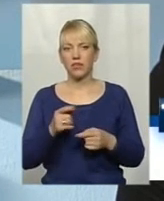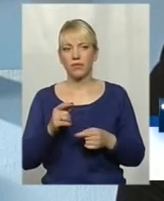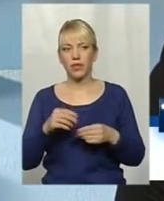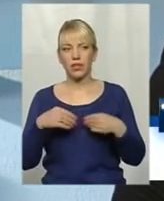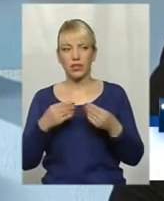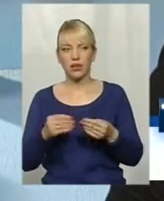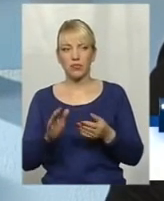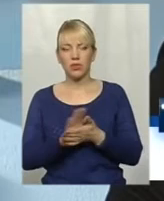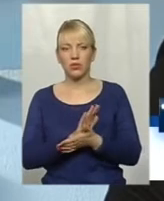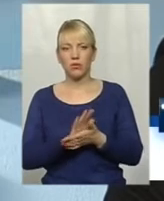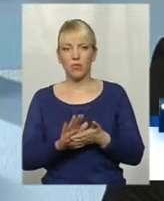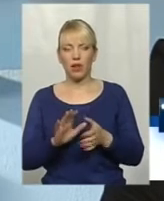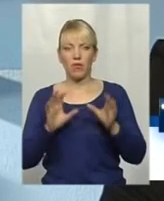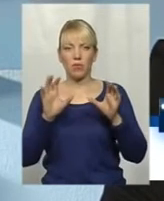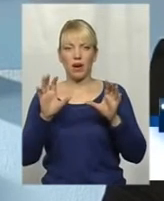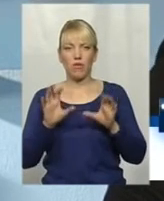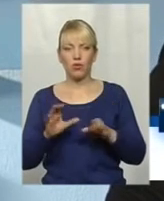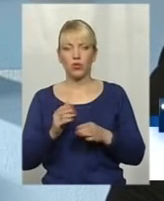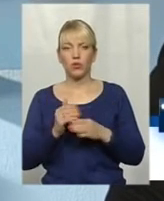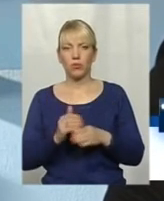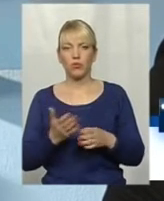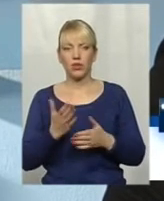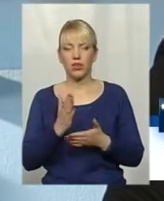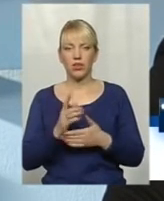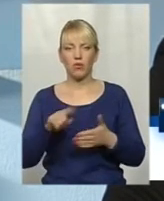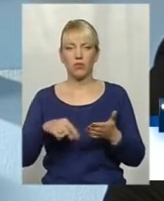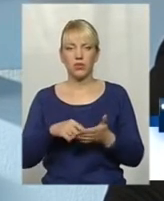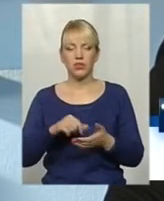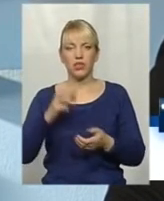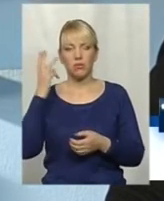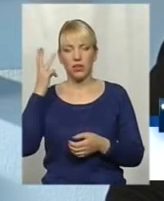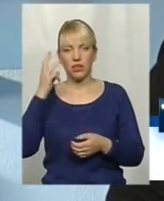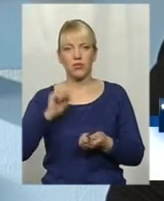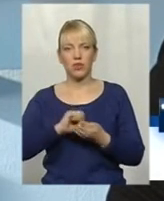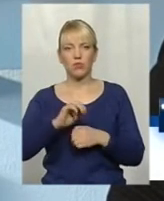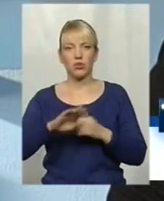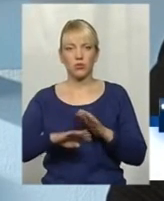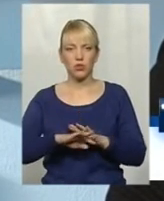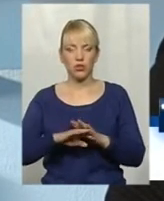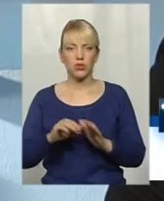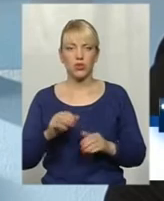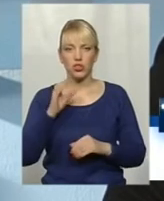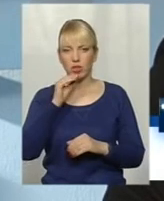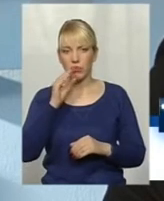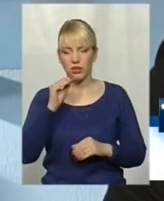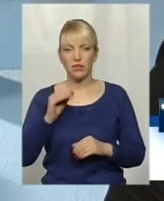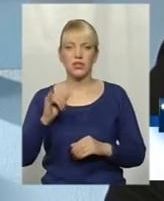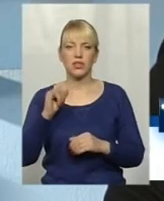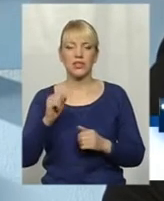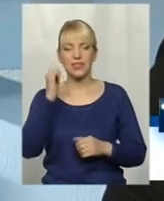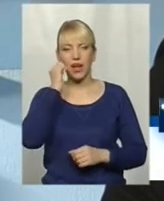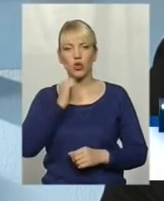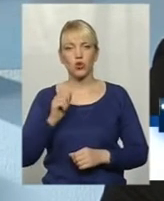допомоги, які знаходяться у місті Хмельницькому, місті Кам'янці-Подільському, місті Шепетівці та місті Староконстантинову.